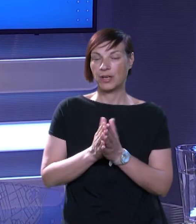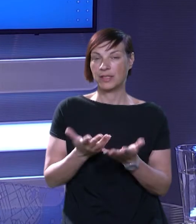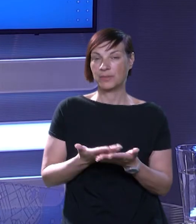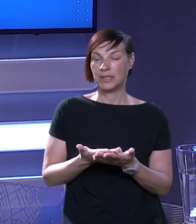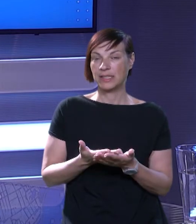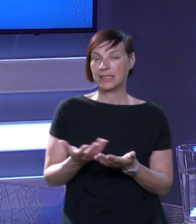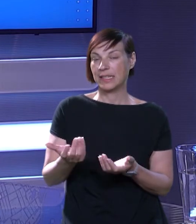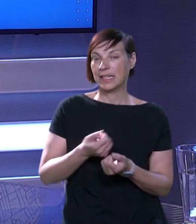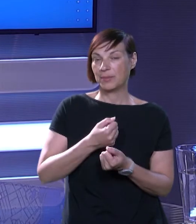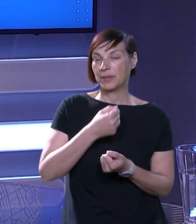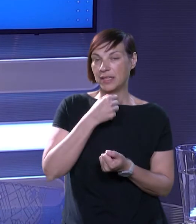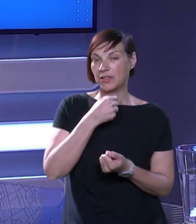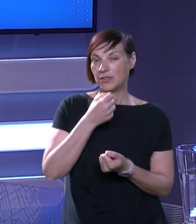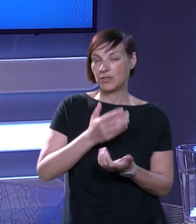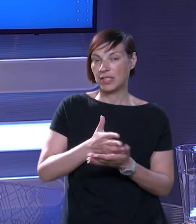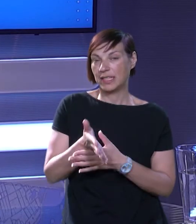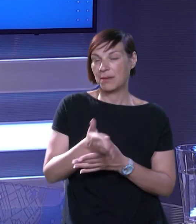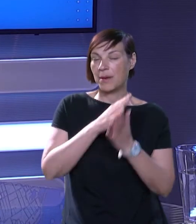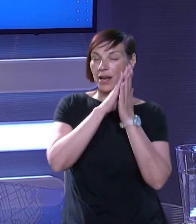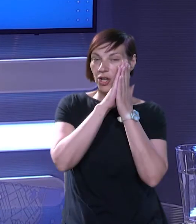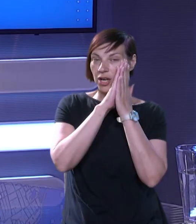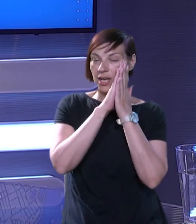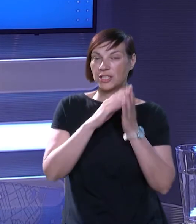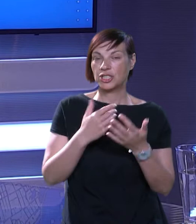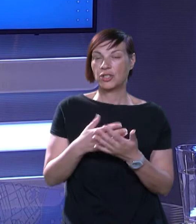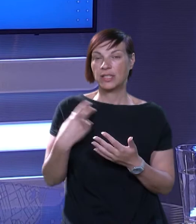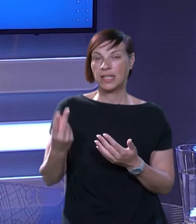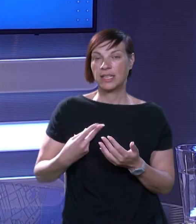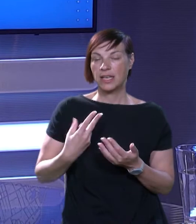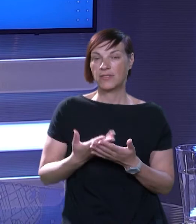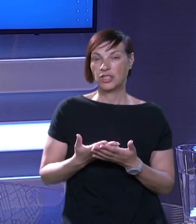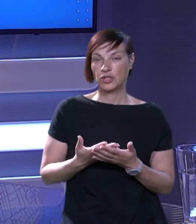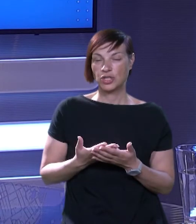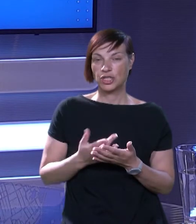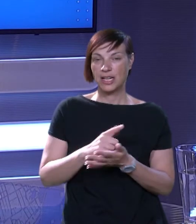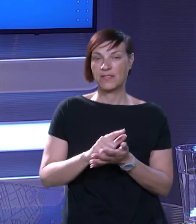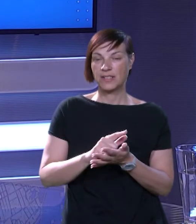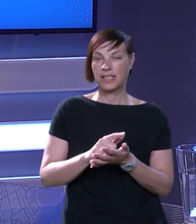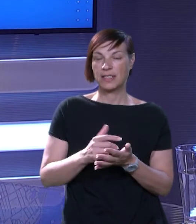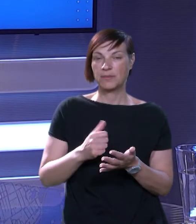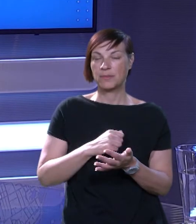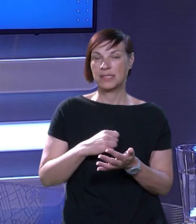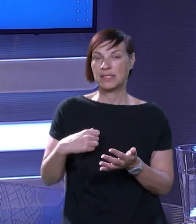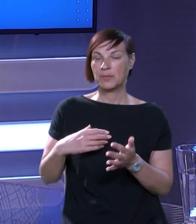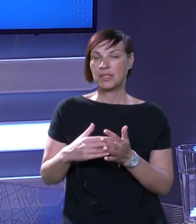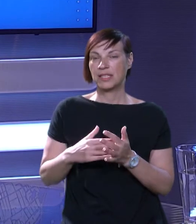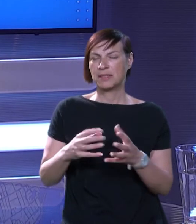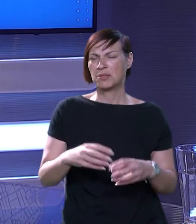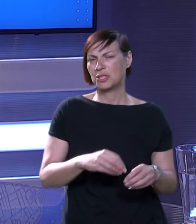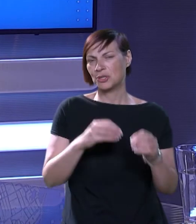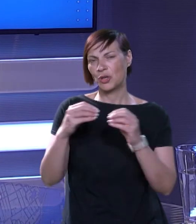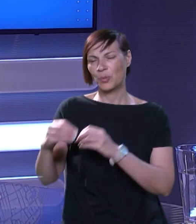ne vuku za intervjue dva sata prije, da nek ide malo leć. On je javio da će doći na vrijeme, samo da mora neki kauč